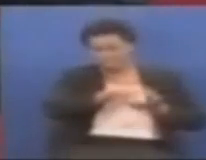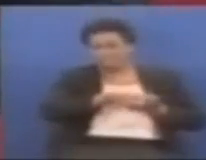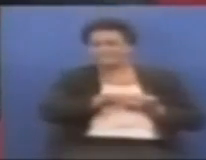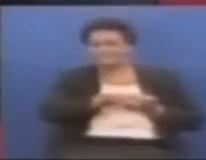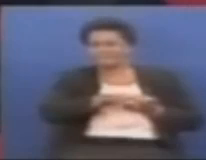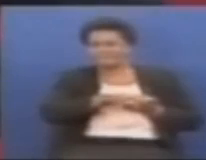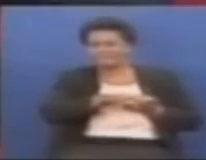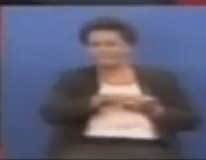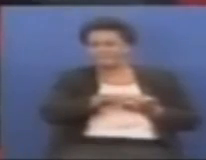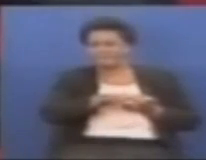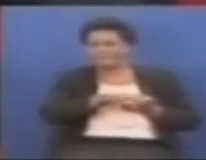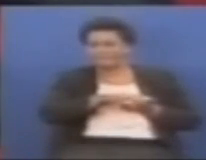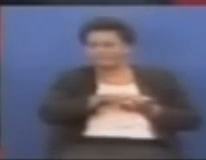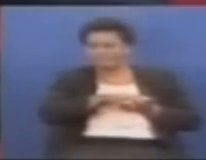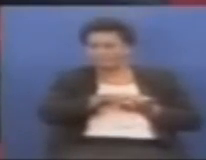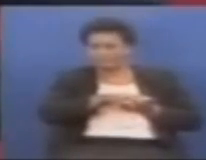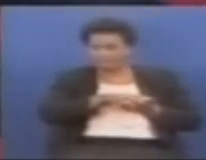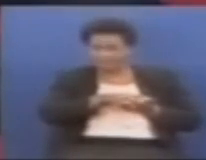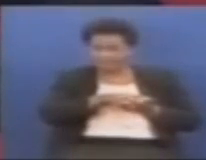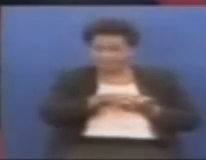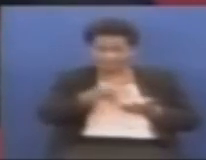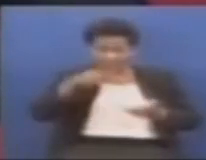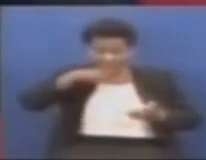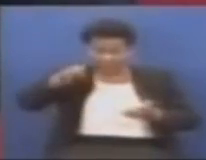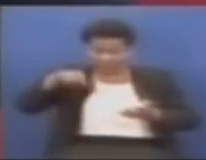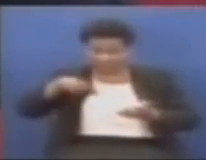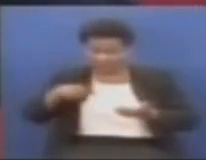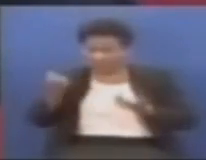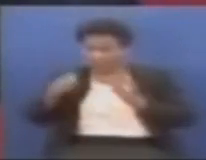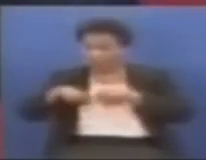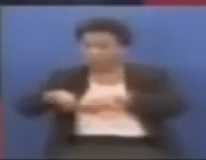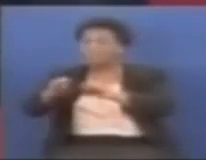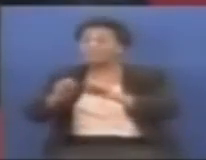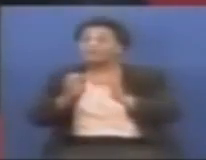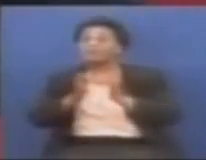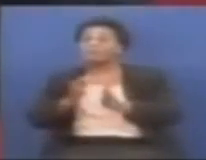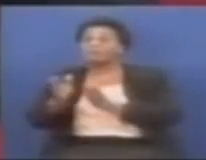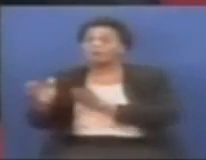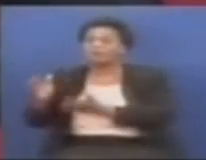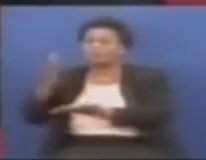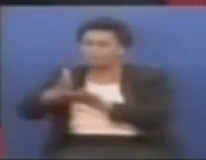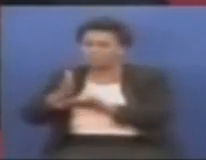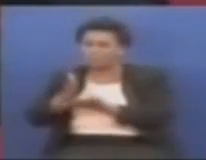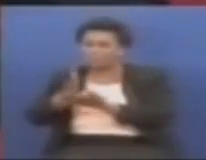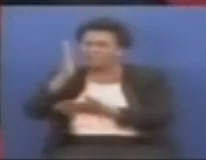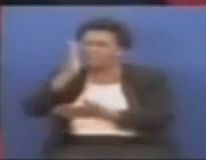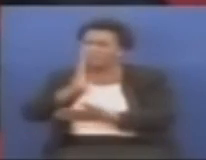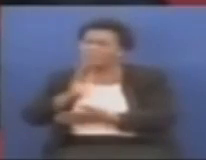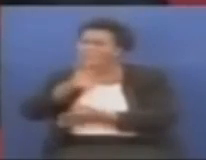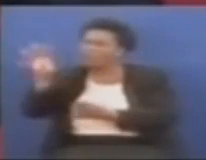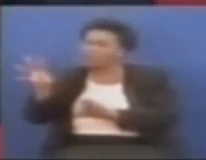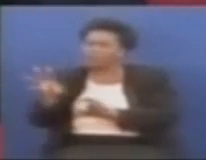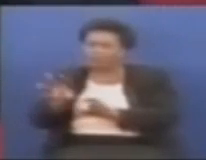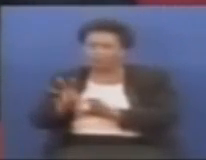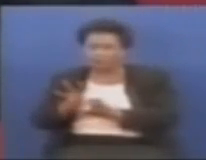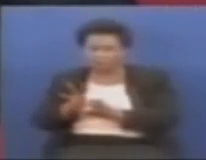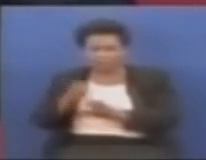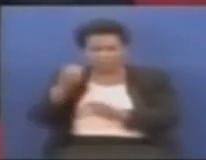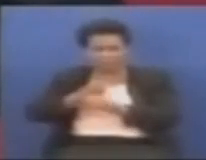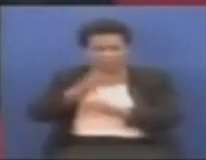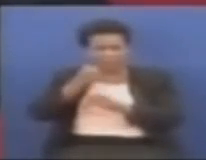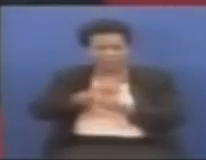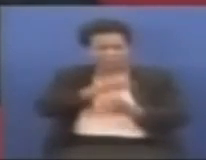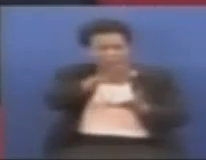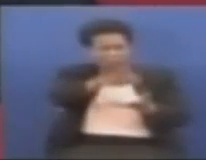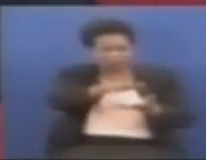Spika, mpango uliopo hivi sasa na ambao tumeanza kuutekeleza ni kuendelea kuwaweka vijana wote wanaofanya shughuli za uvuvi katika ushirika na